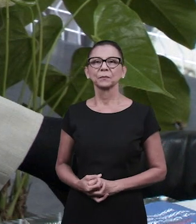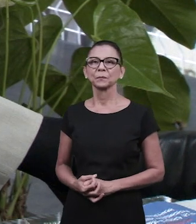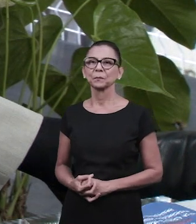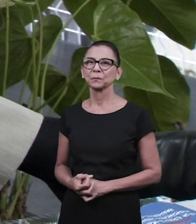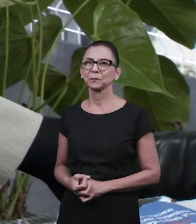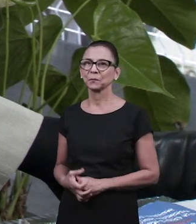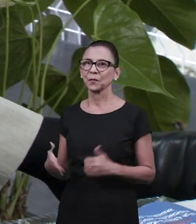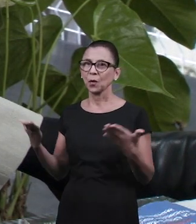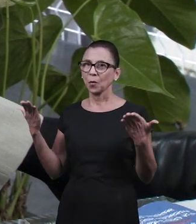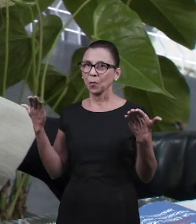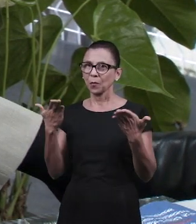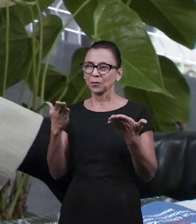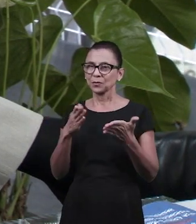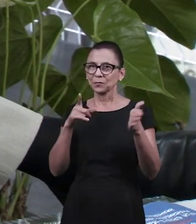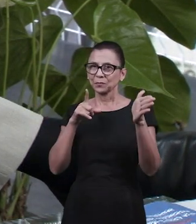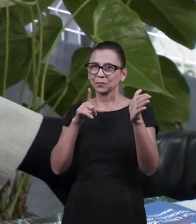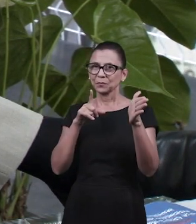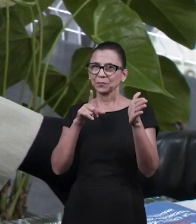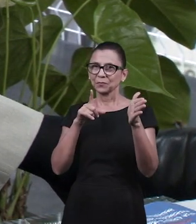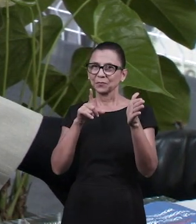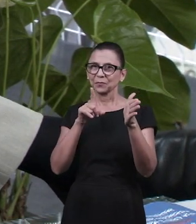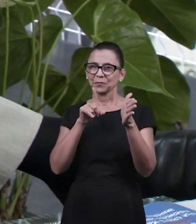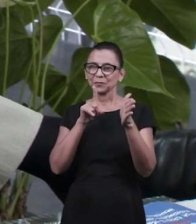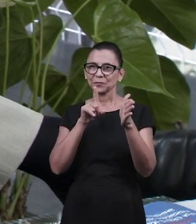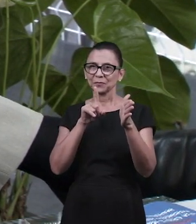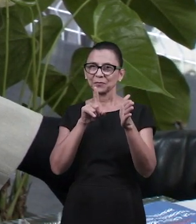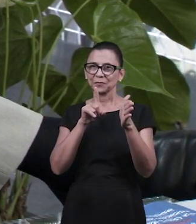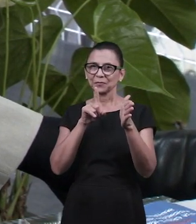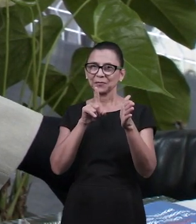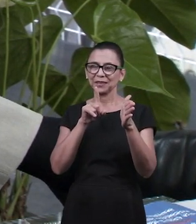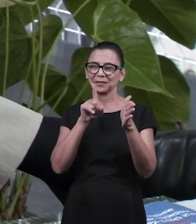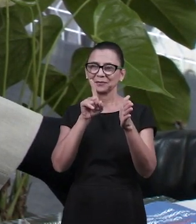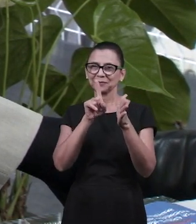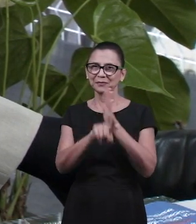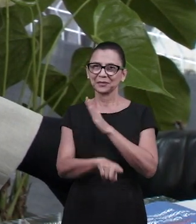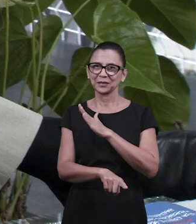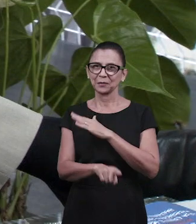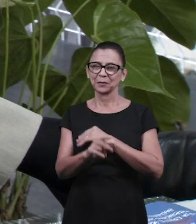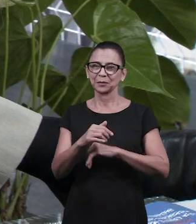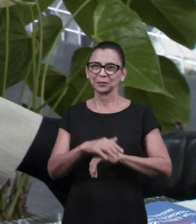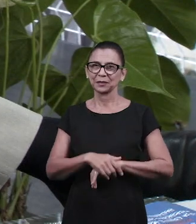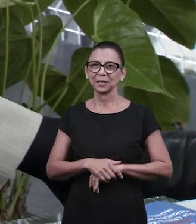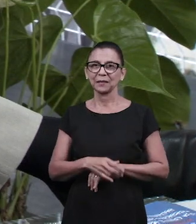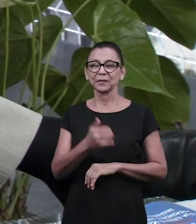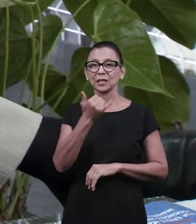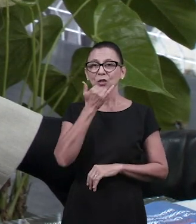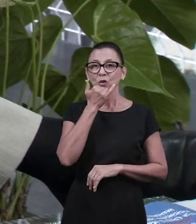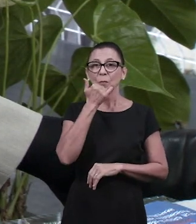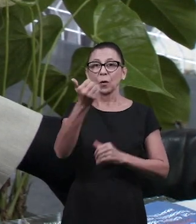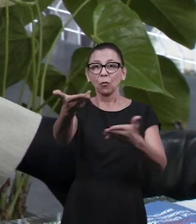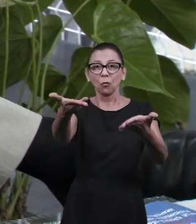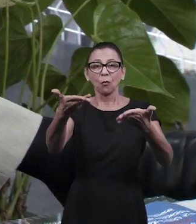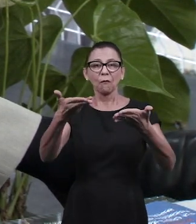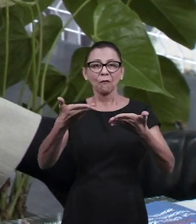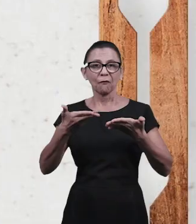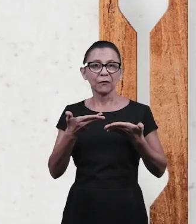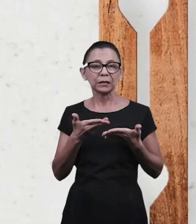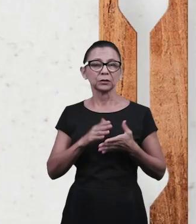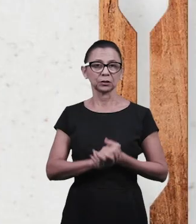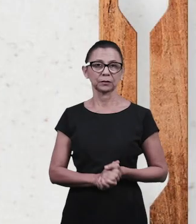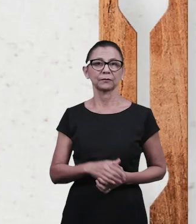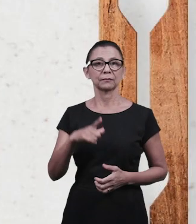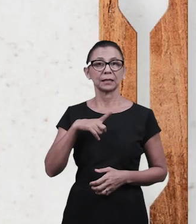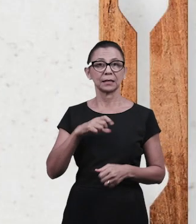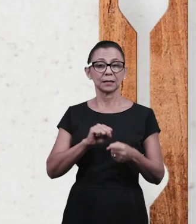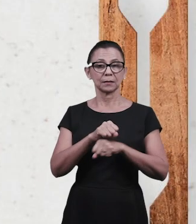Et aujourd'hui, je veux vous faire une invitation. Ce samedi, nous allons réaliser un séminaire spécial adressé principalement